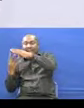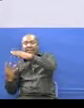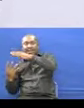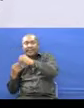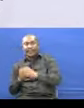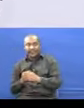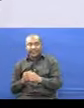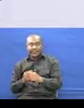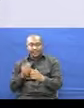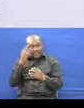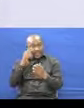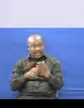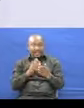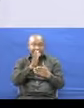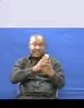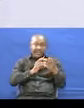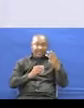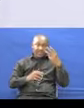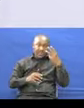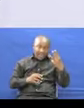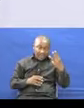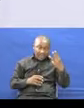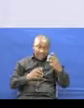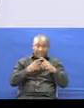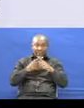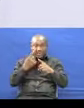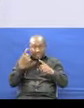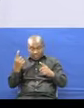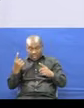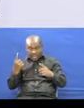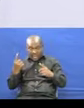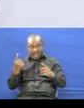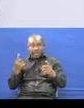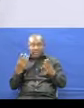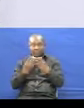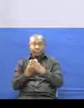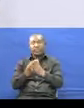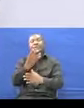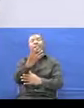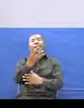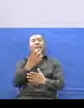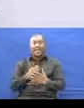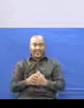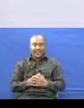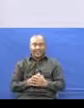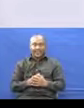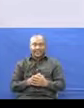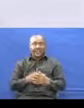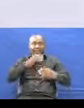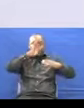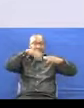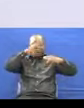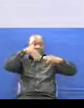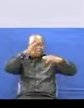sehemu 3 zenye kivuli katika sehemu 4 ukiongeza na sehemu 1 yenye kivuli katika sehemu 4 utapata sehemu zote 4 zina